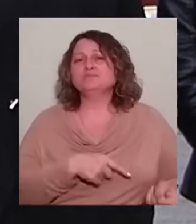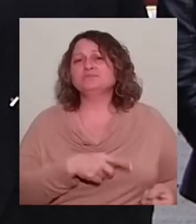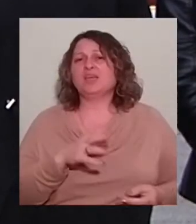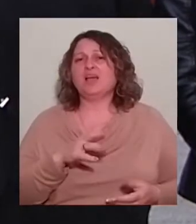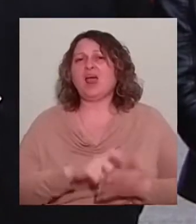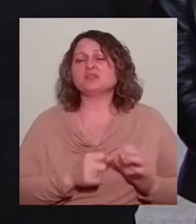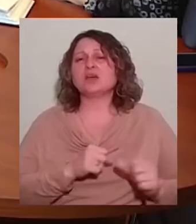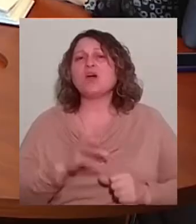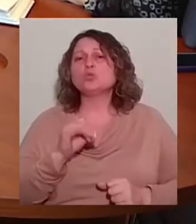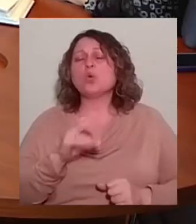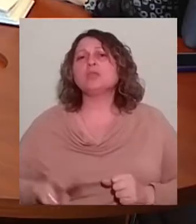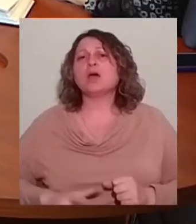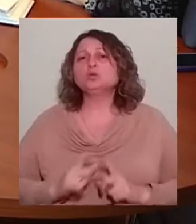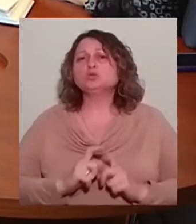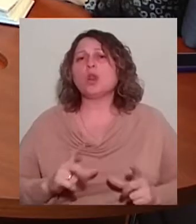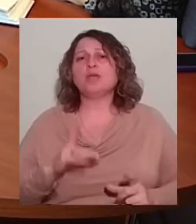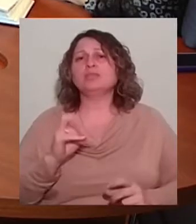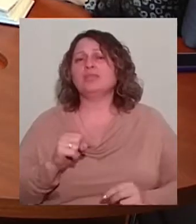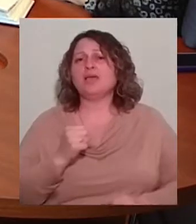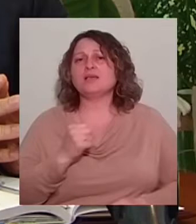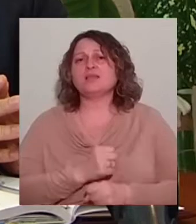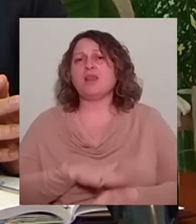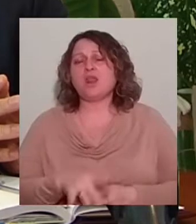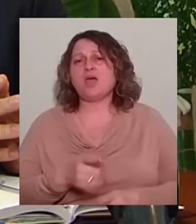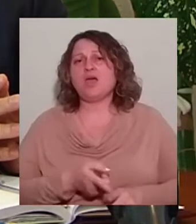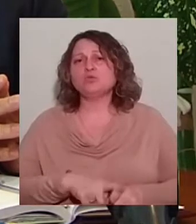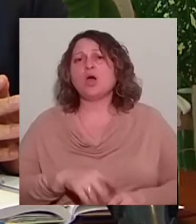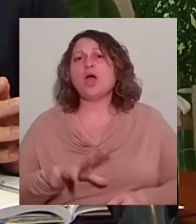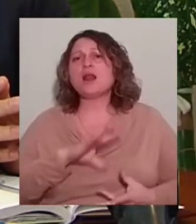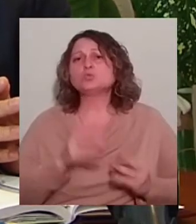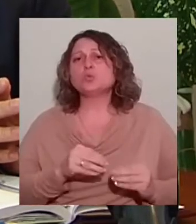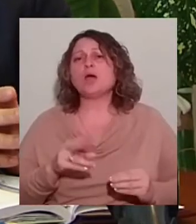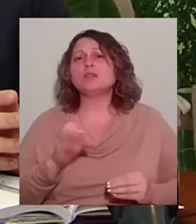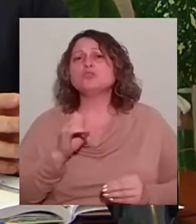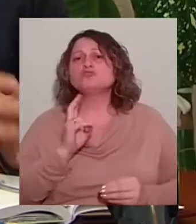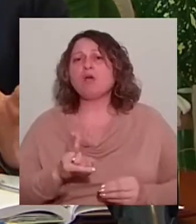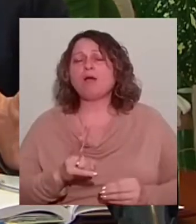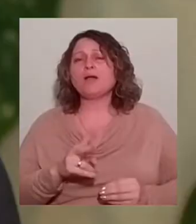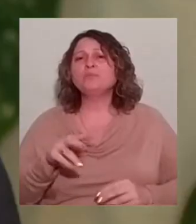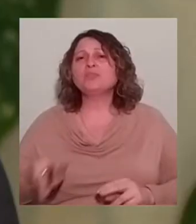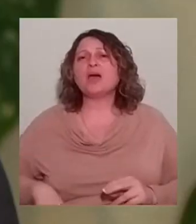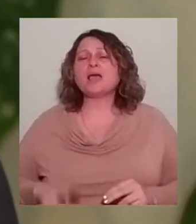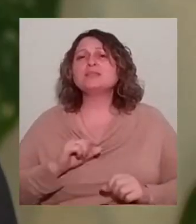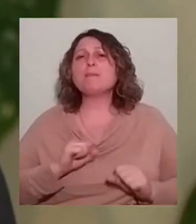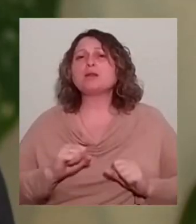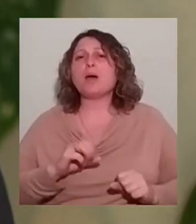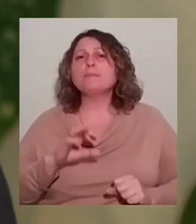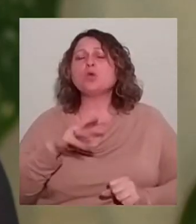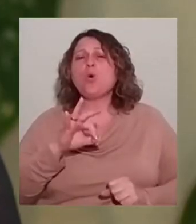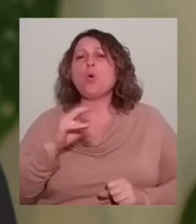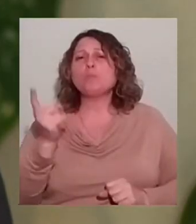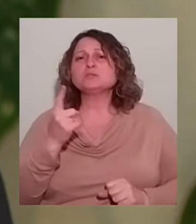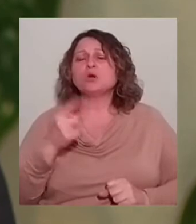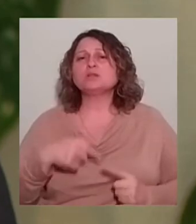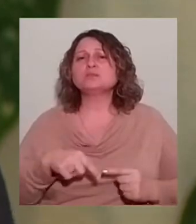школи цього так і не зробила. За результатами зустрічі з батьками, Олександр Лончак, директор департаменту освіти та науки ОДА, сказав, до